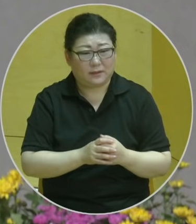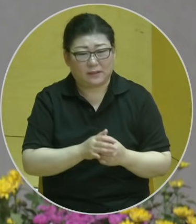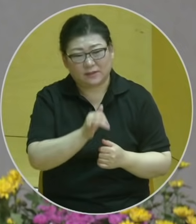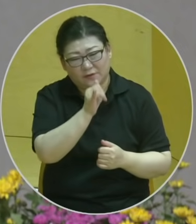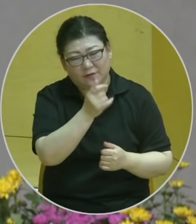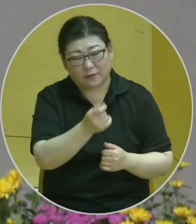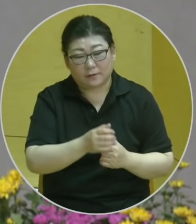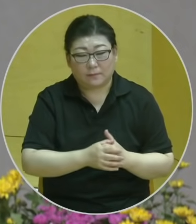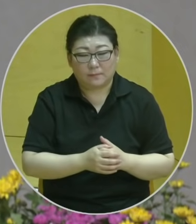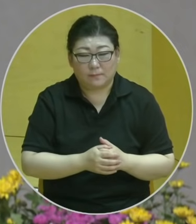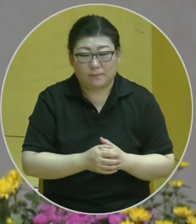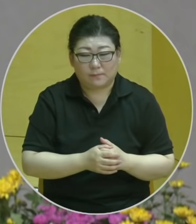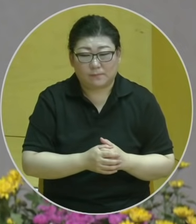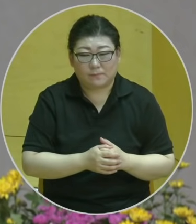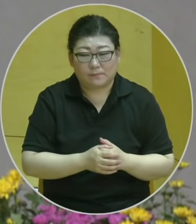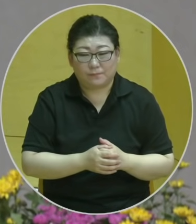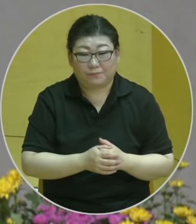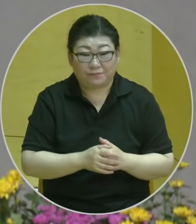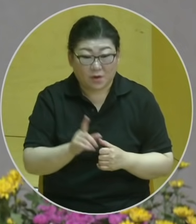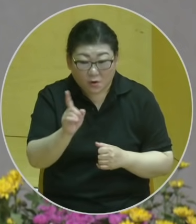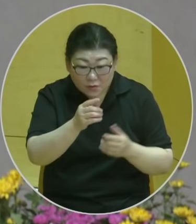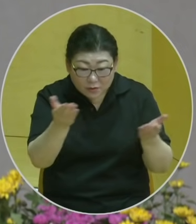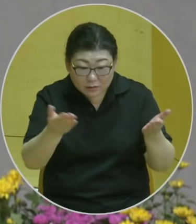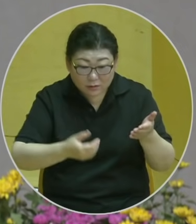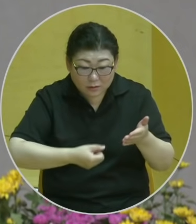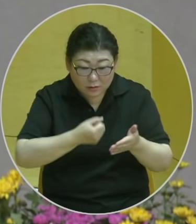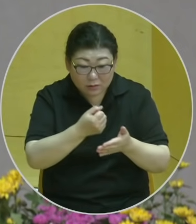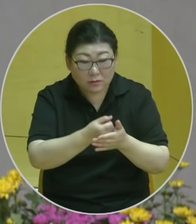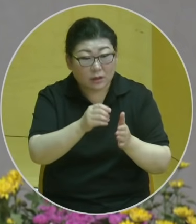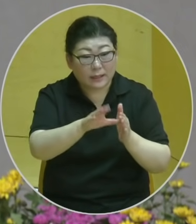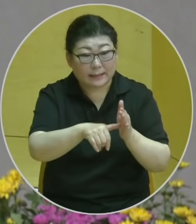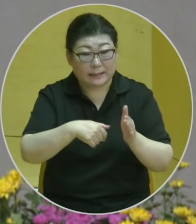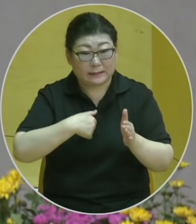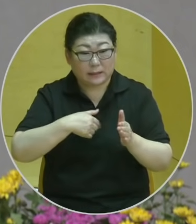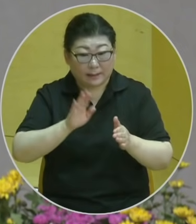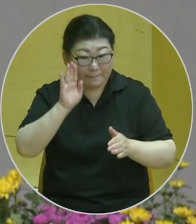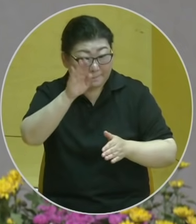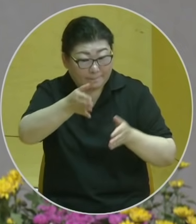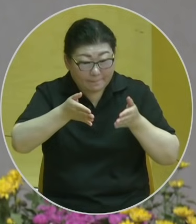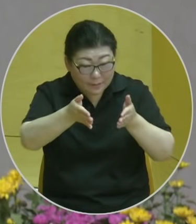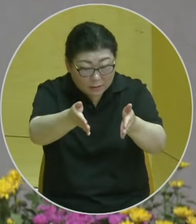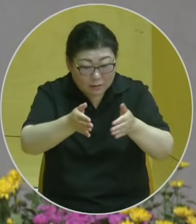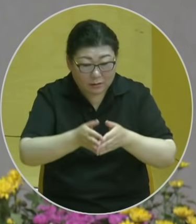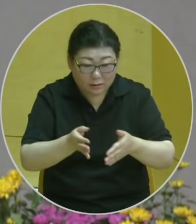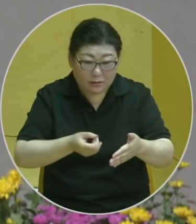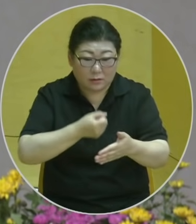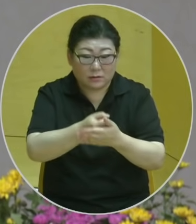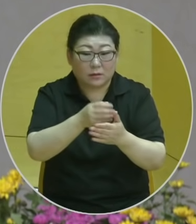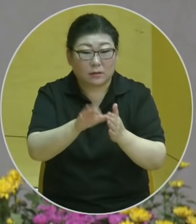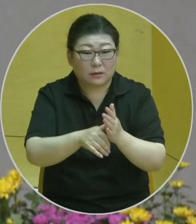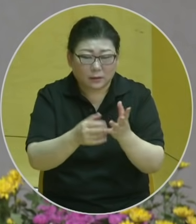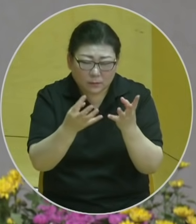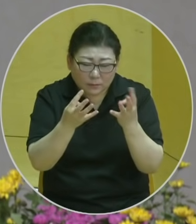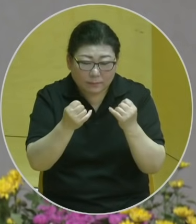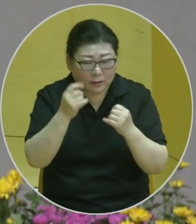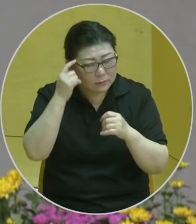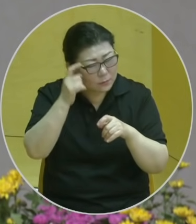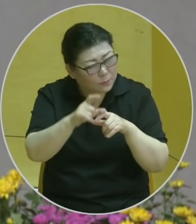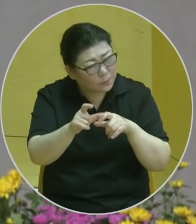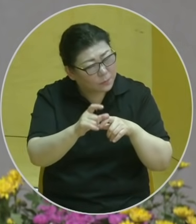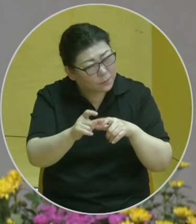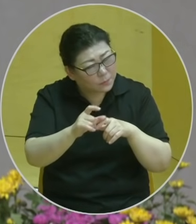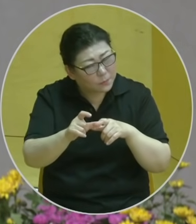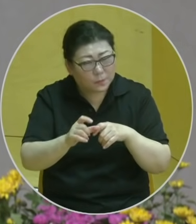모양입니다. 어떤 일을 결정하게 될 때, 자기 진로를 선택할 때 얼마나 많은 고민을 하고